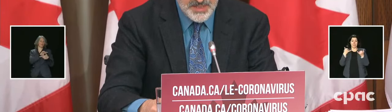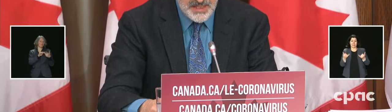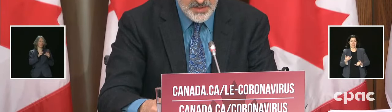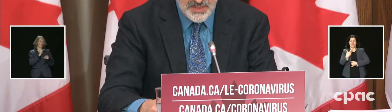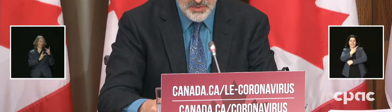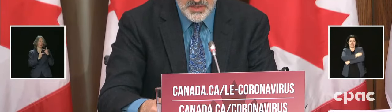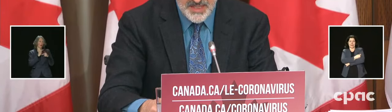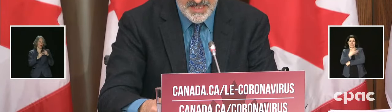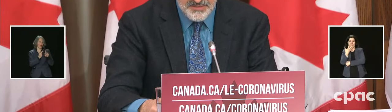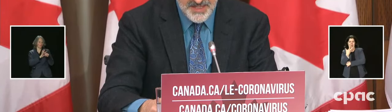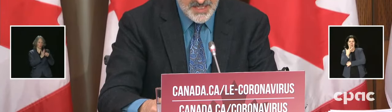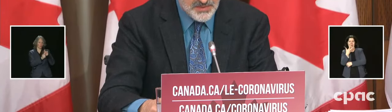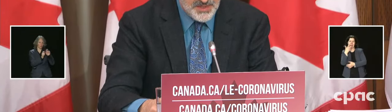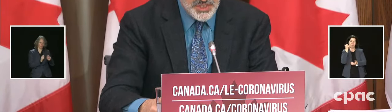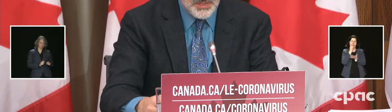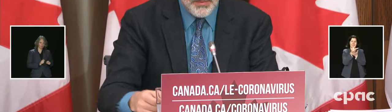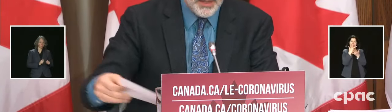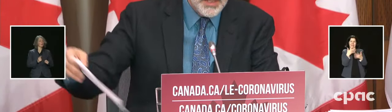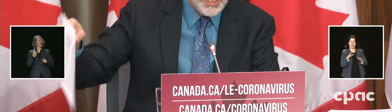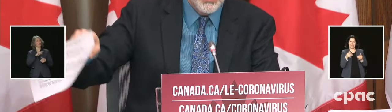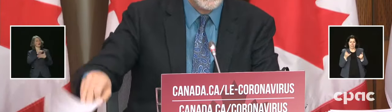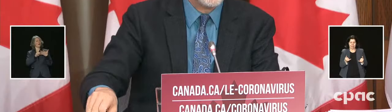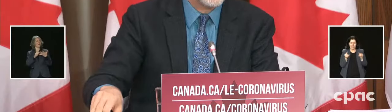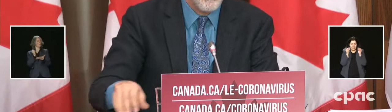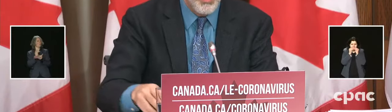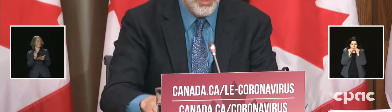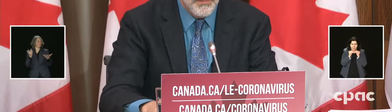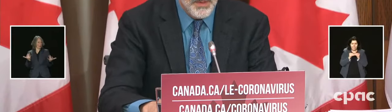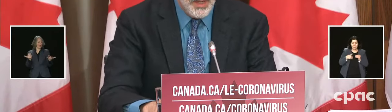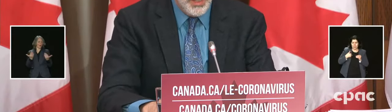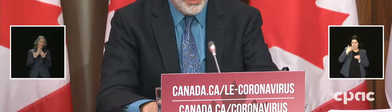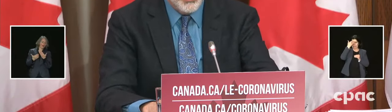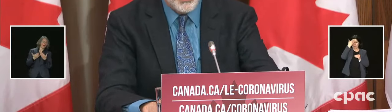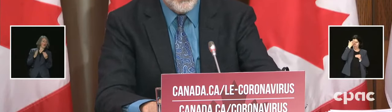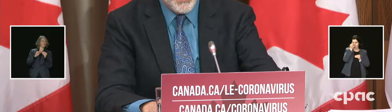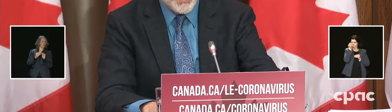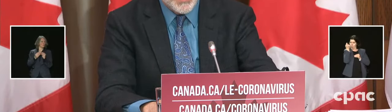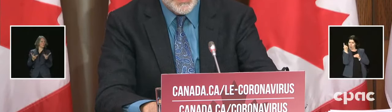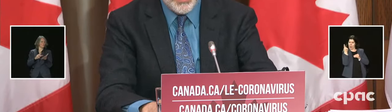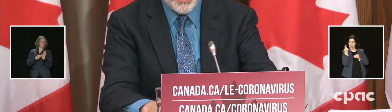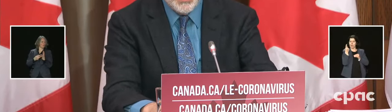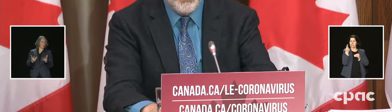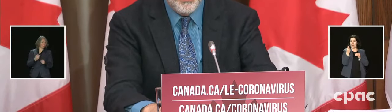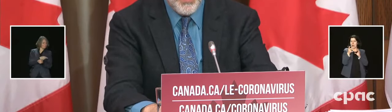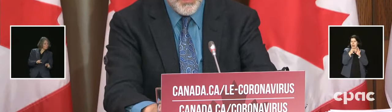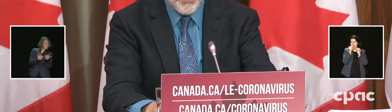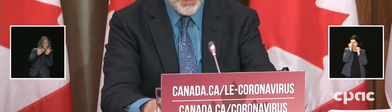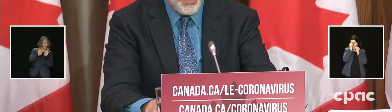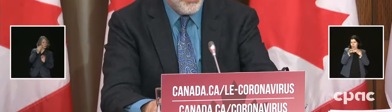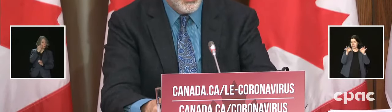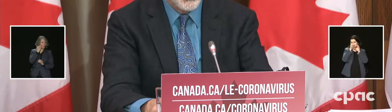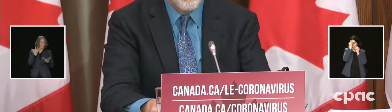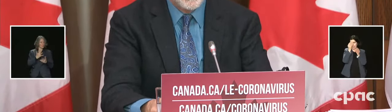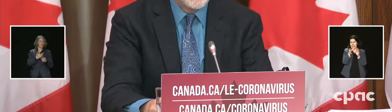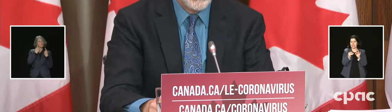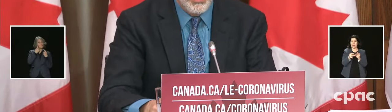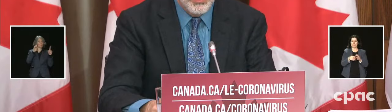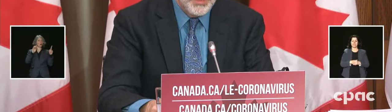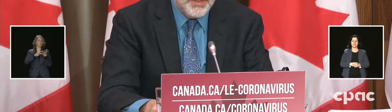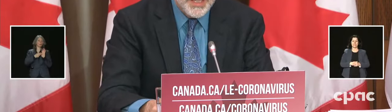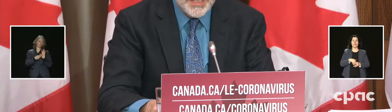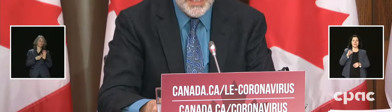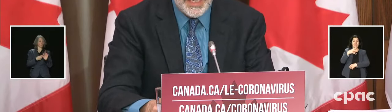apparaît utile de discuter de la signification des chiffres et de ce qui est utile à savoir. Le taux d'efficacité ne signifie pas qu'après avoir reçu un vaccin